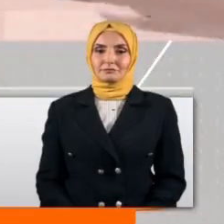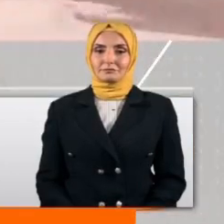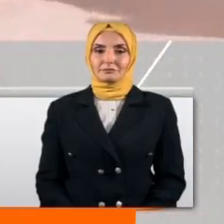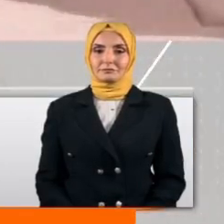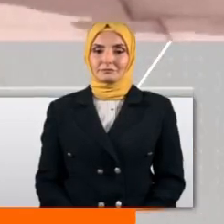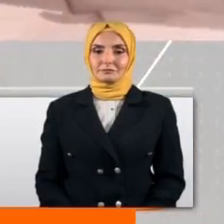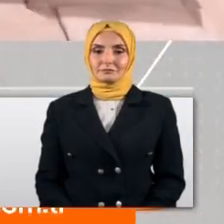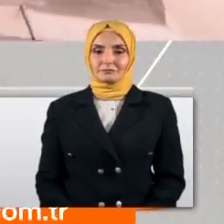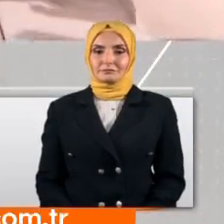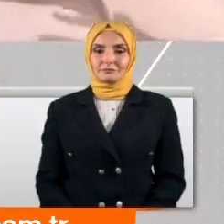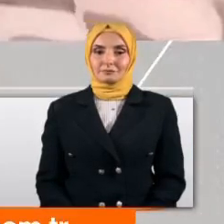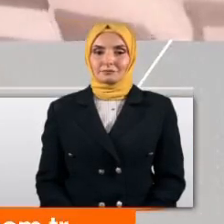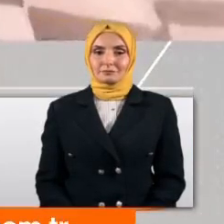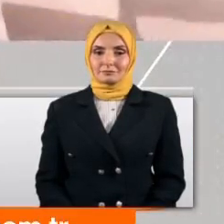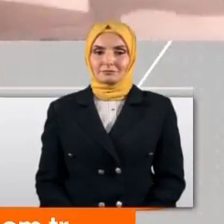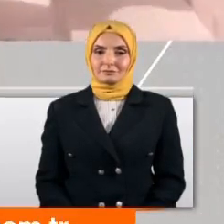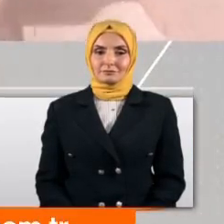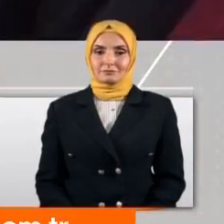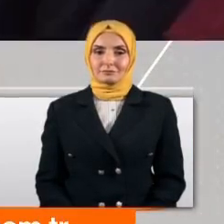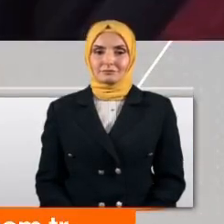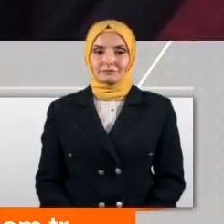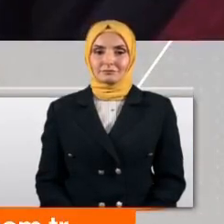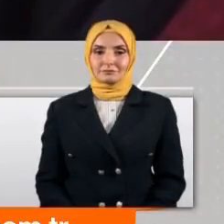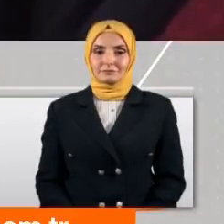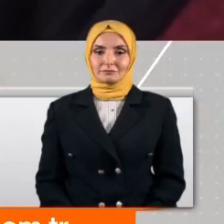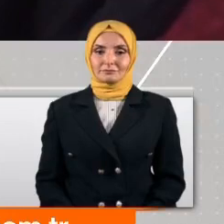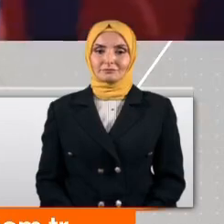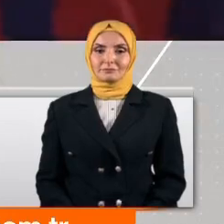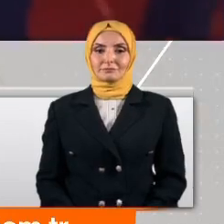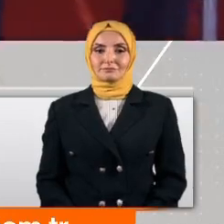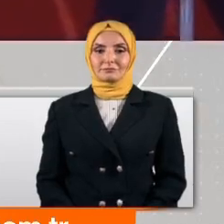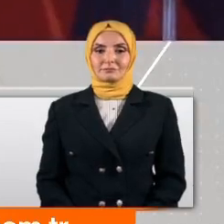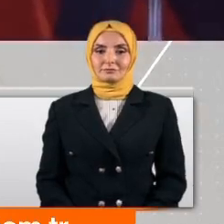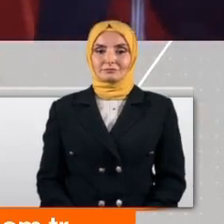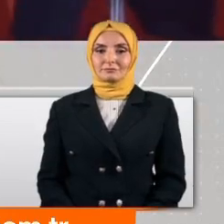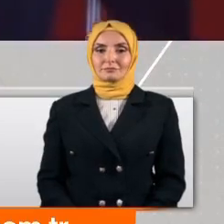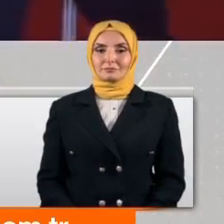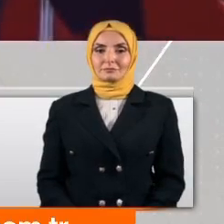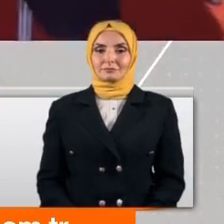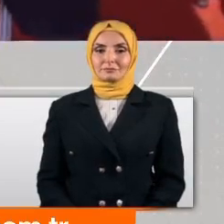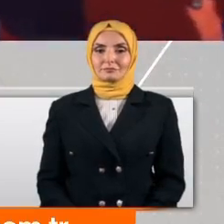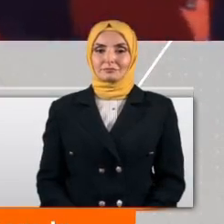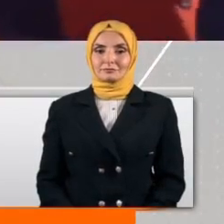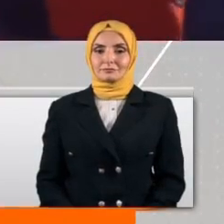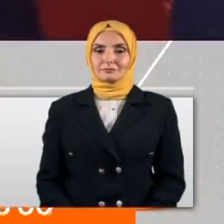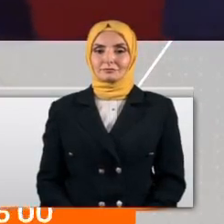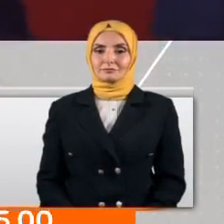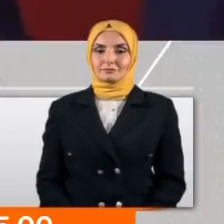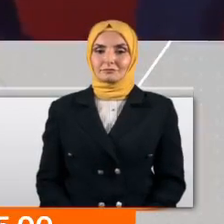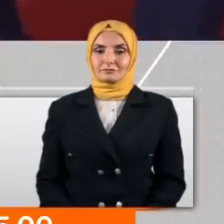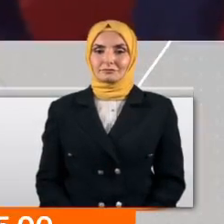kendi başına herhangi bir seçmeye gelip kazanması mümkün mü ya Ya siz Hayal mi görüyorsunuz Gerçekten yazıklar olsun